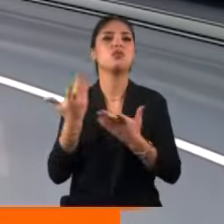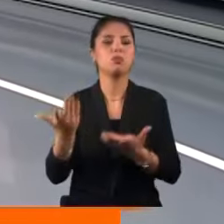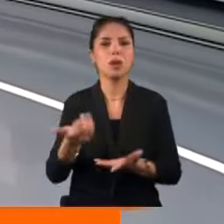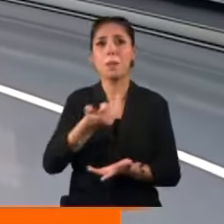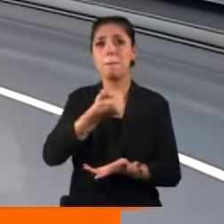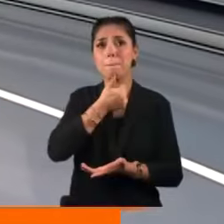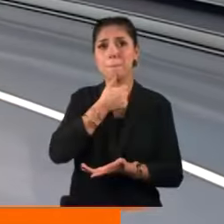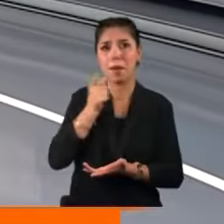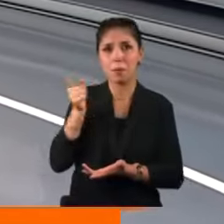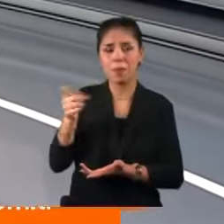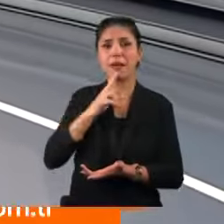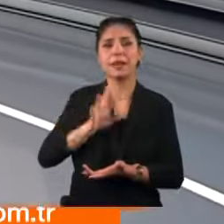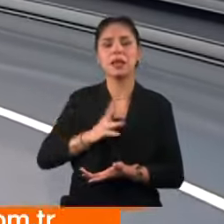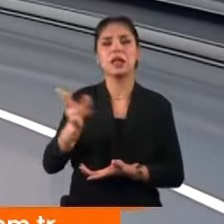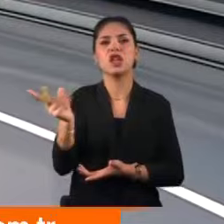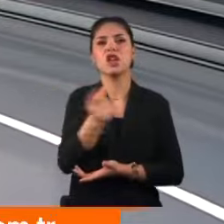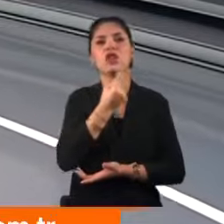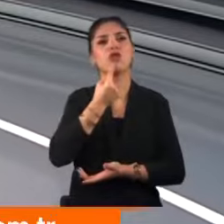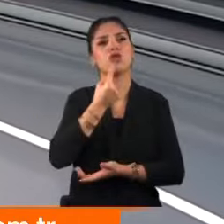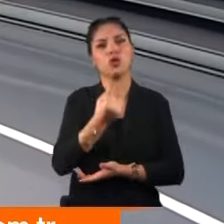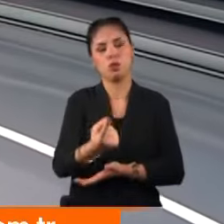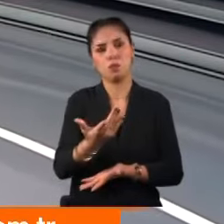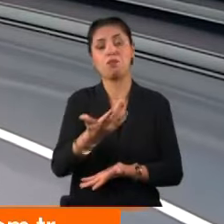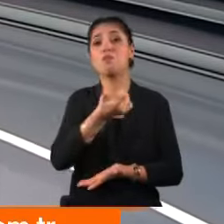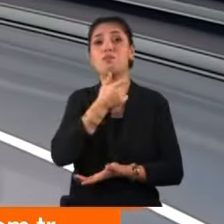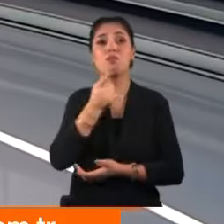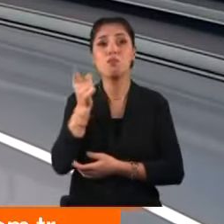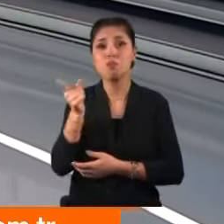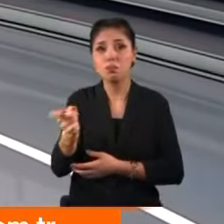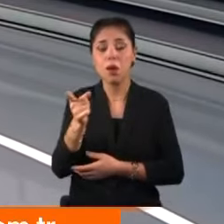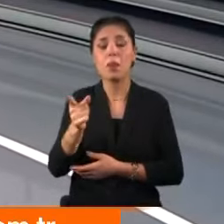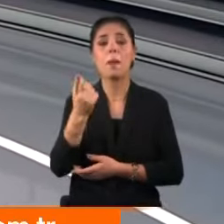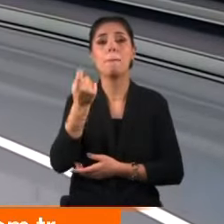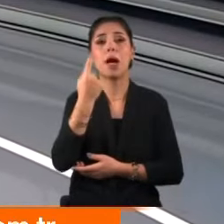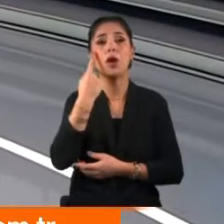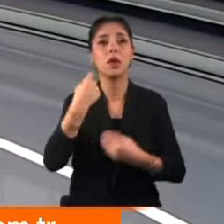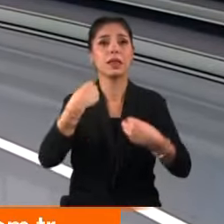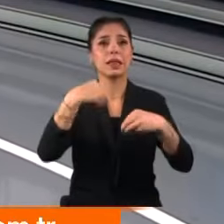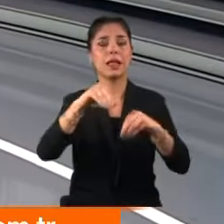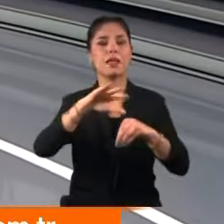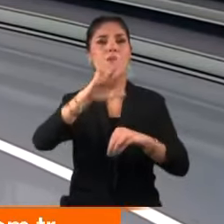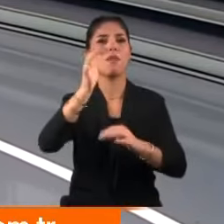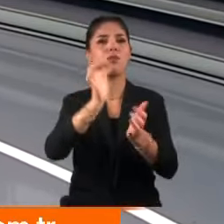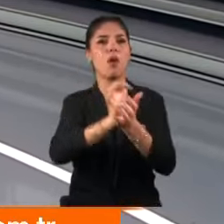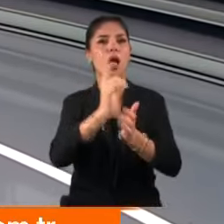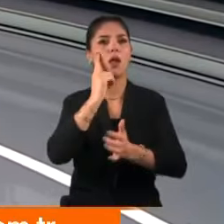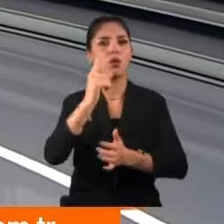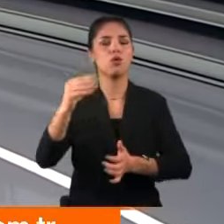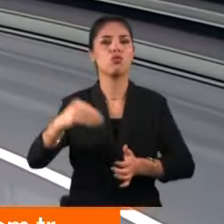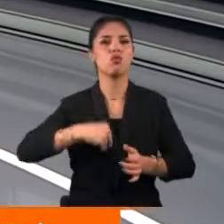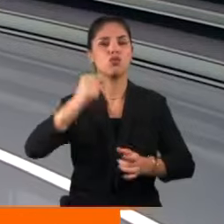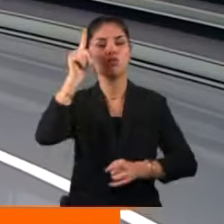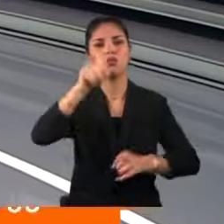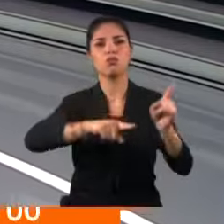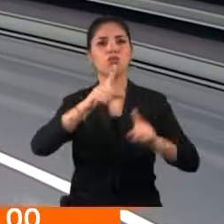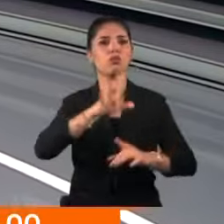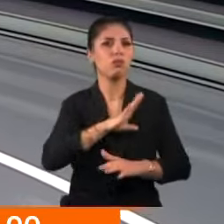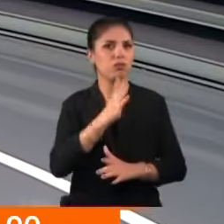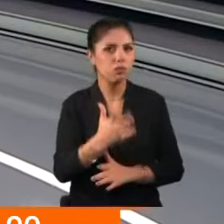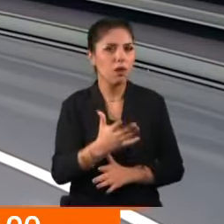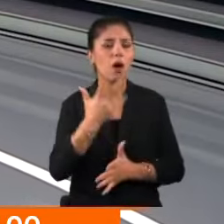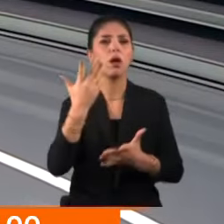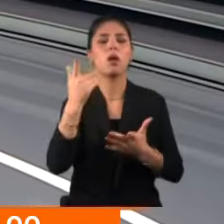Babası kızının kaçırıldığını iddia ediyor ama babasını kızını para karşılığı başka bir aileye vermekle suçlayanlar da var. Arap saçı bir